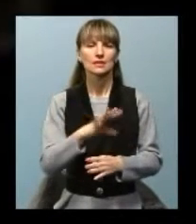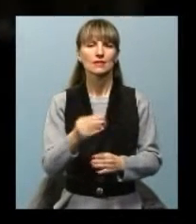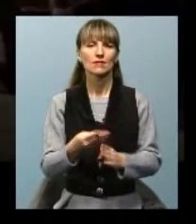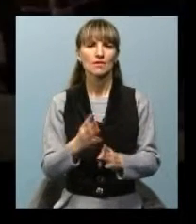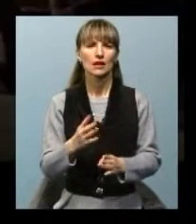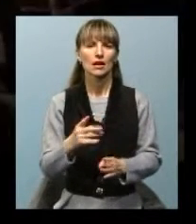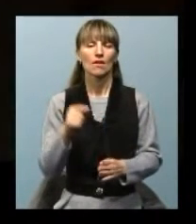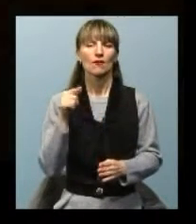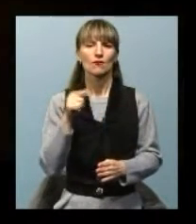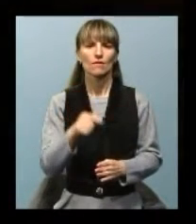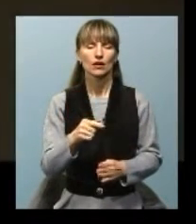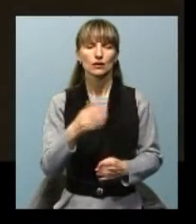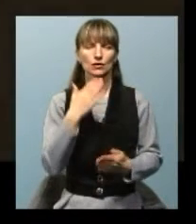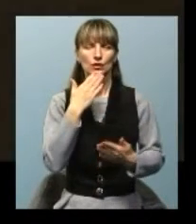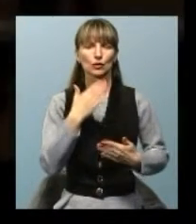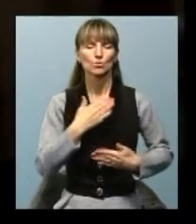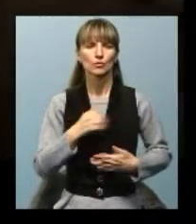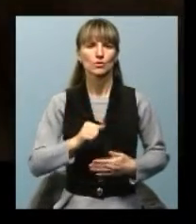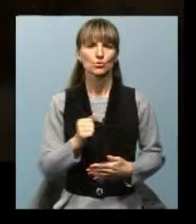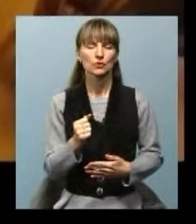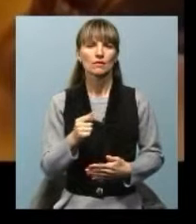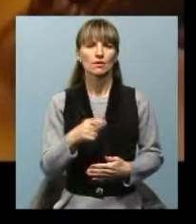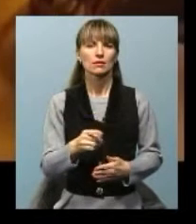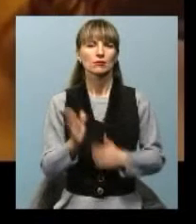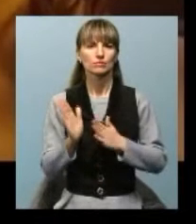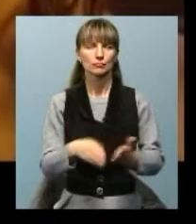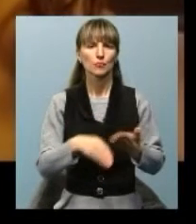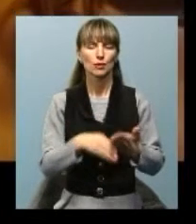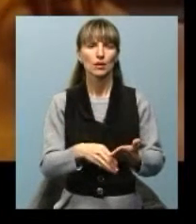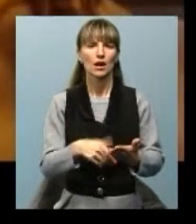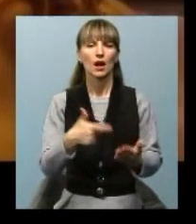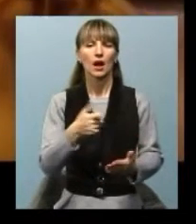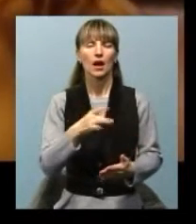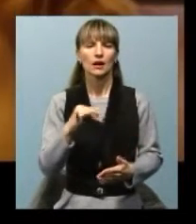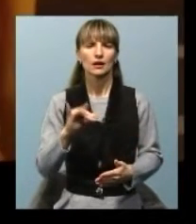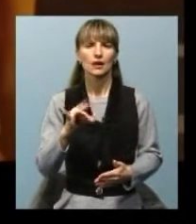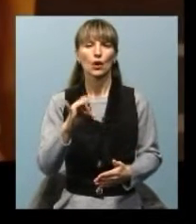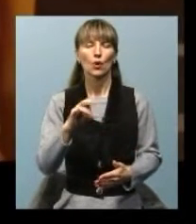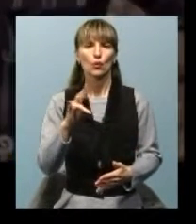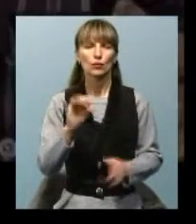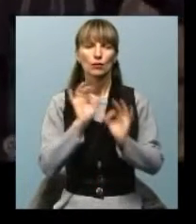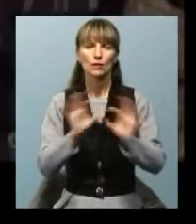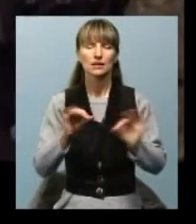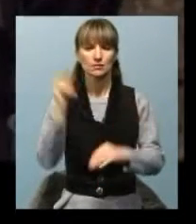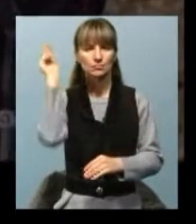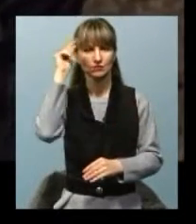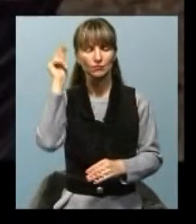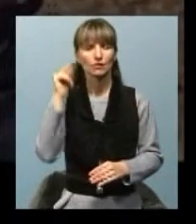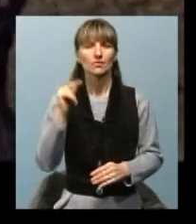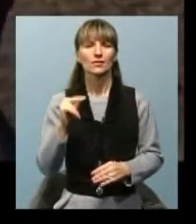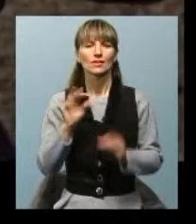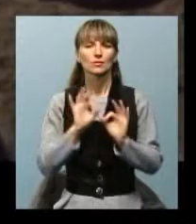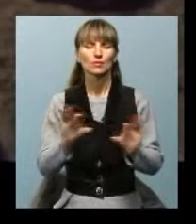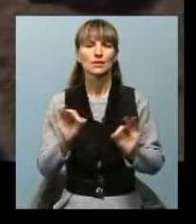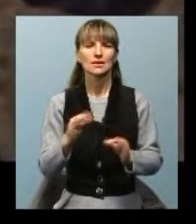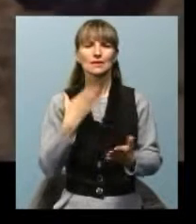цінує справедливість. До речі, Герміона регулярно допомагає в навчанні Гаррі і Рону, пояснює їм матеріал, дає читати